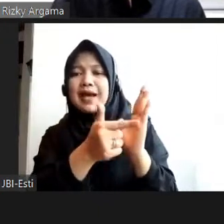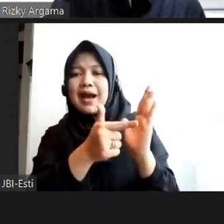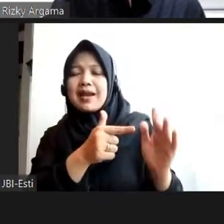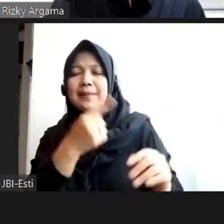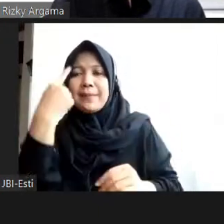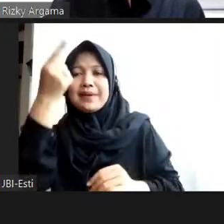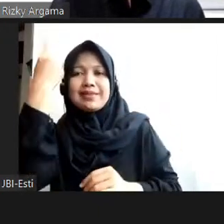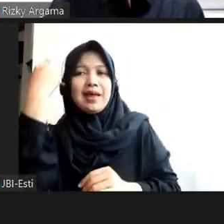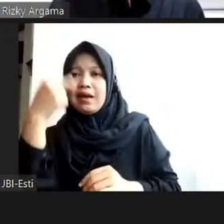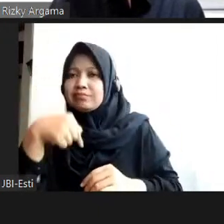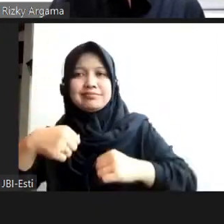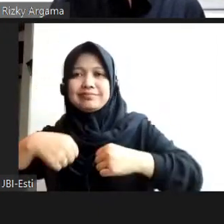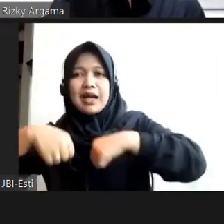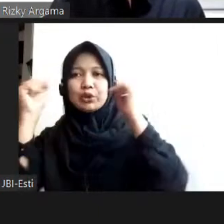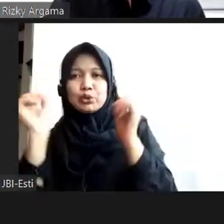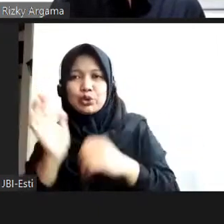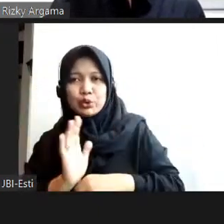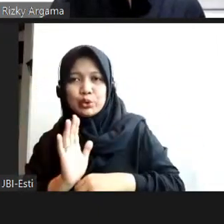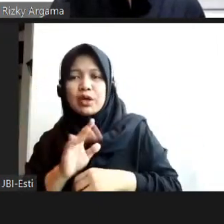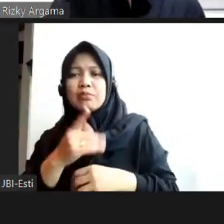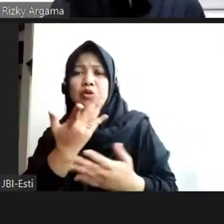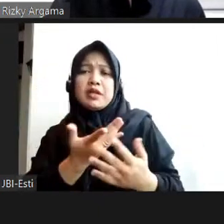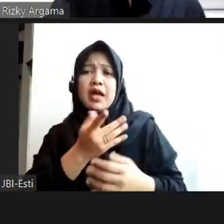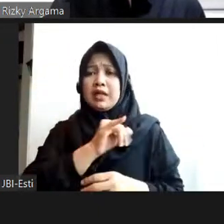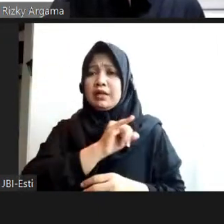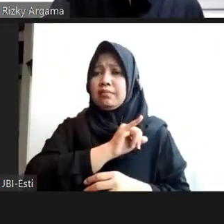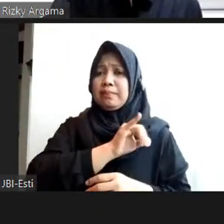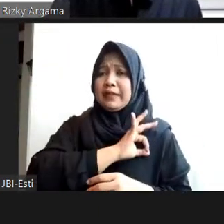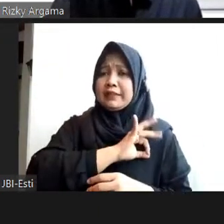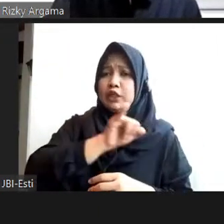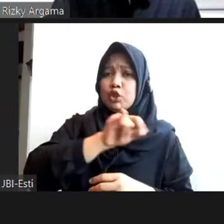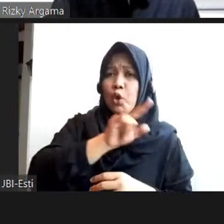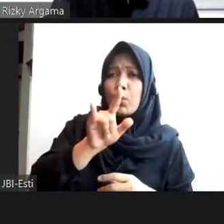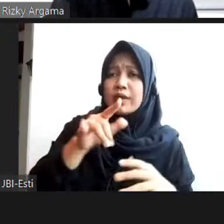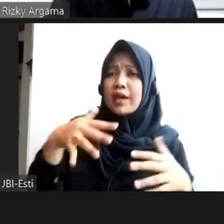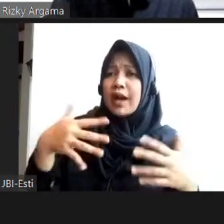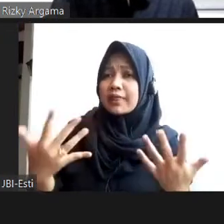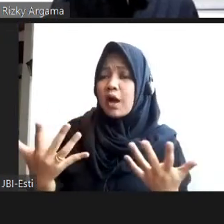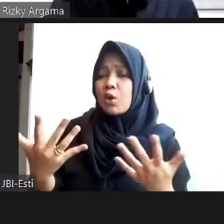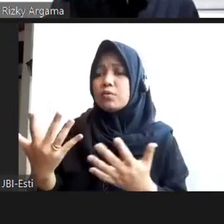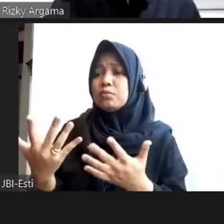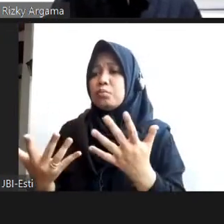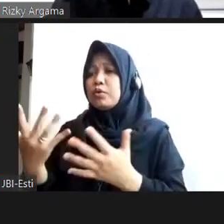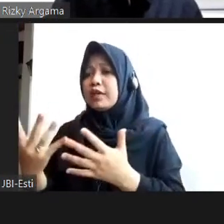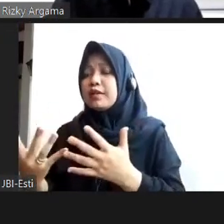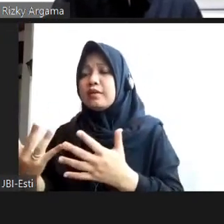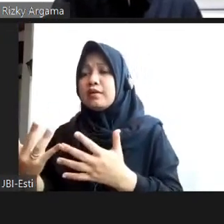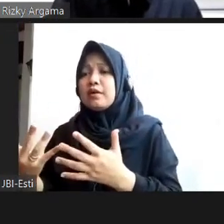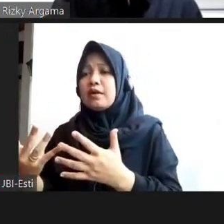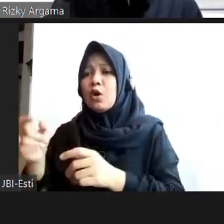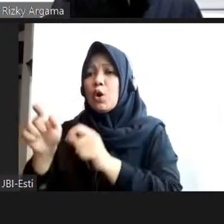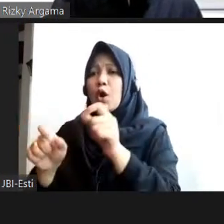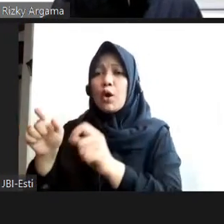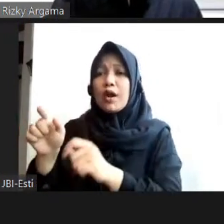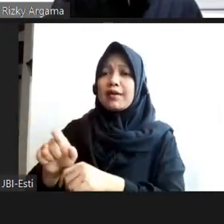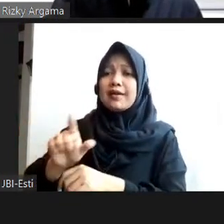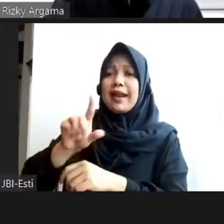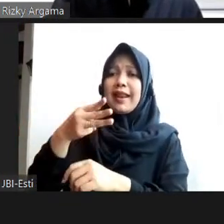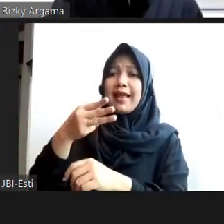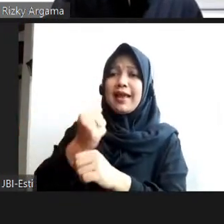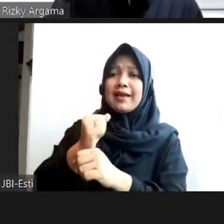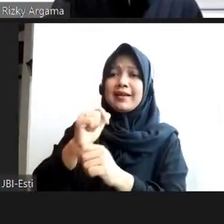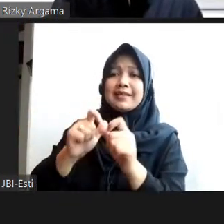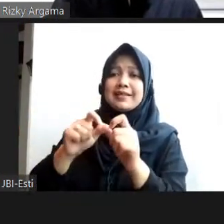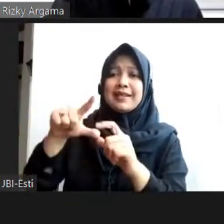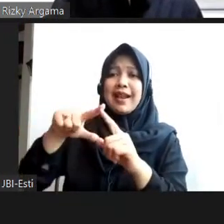pemerintah, baik itu dari Jokowi maupun beserta elemen legislatif maupun inisial itu sendiri. Kayak gitu